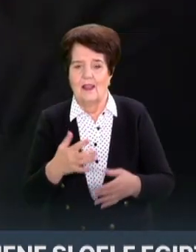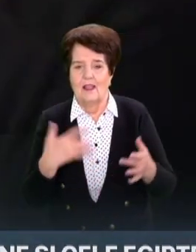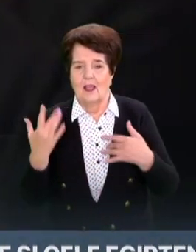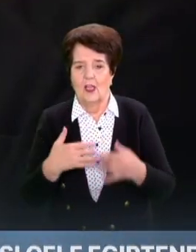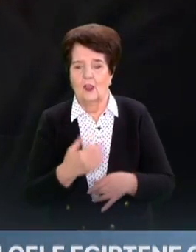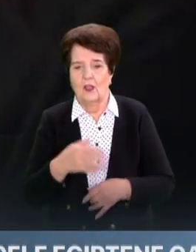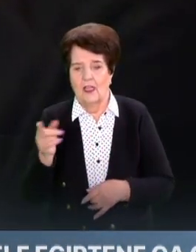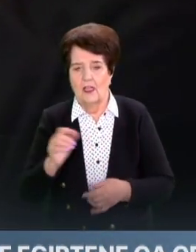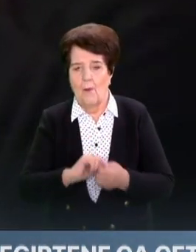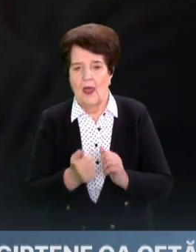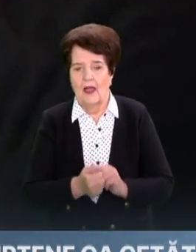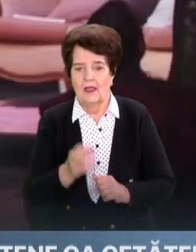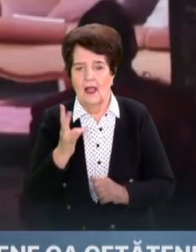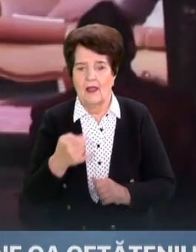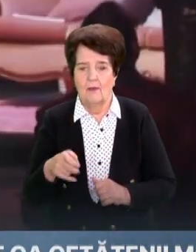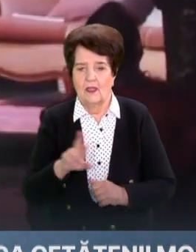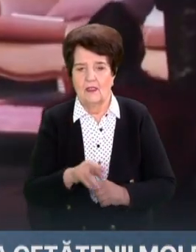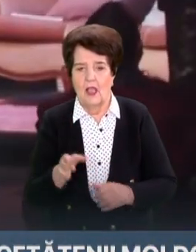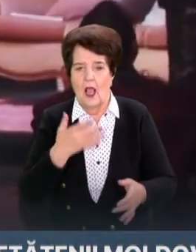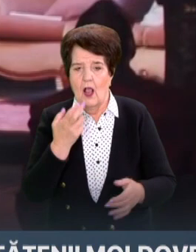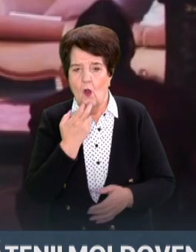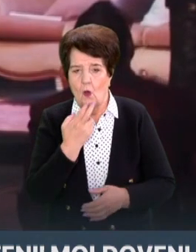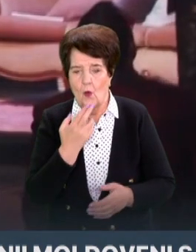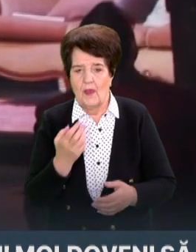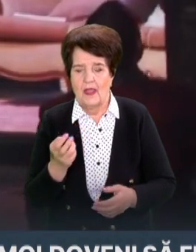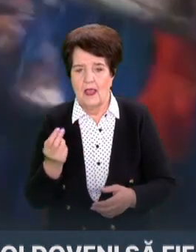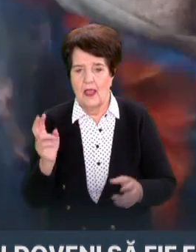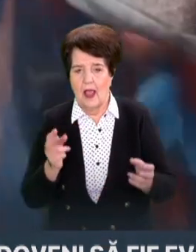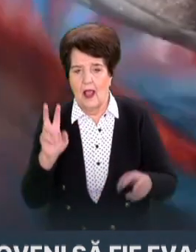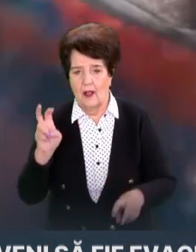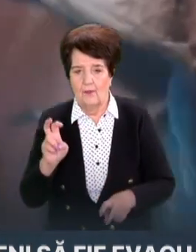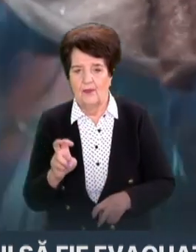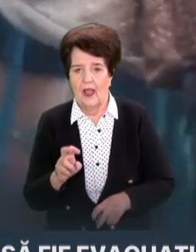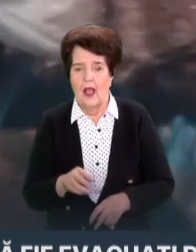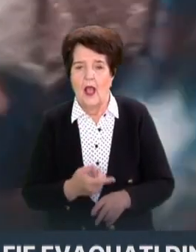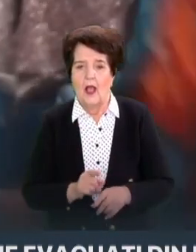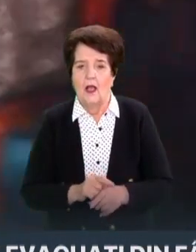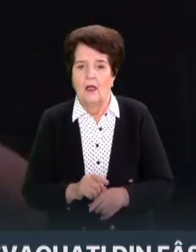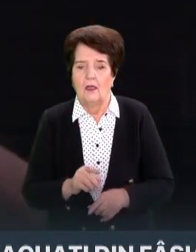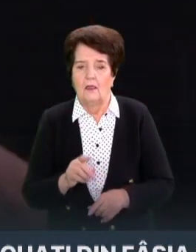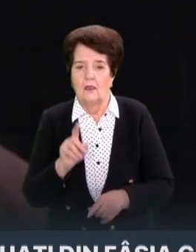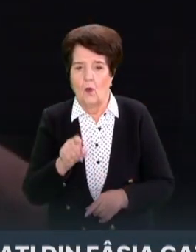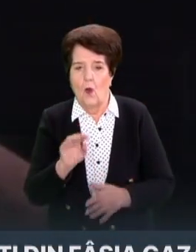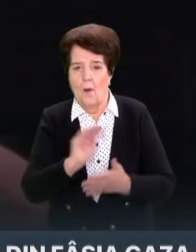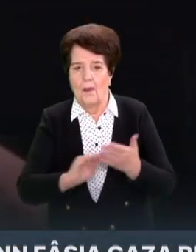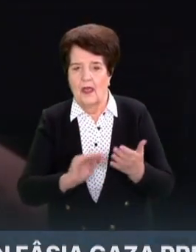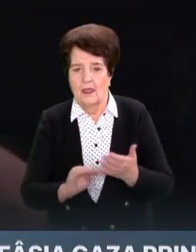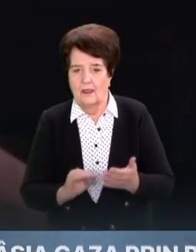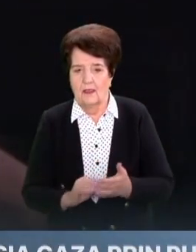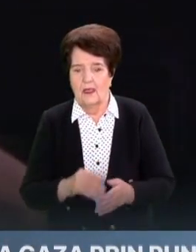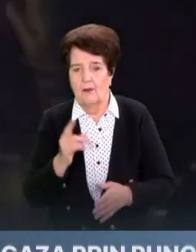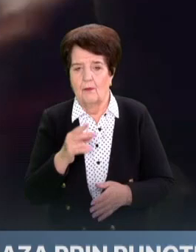Neamț. Luceafărul a prezentat comedia Colivia cu nebune în regia lui Slava Sambriș, o piesă descrisă prin